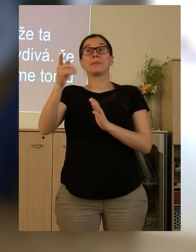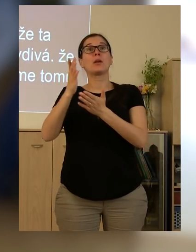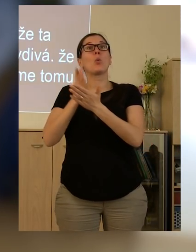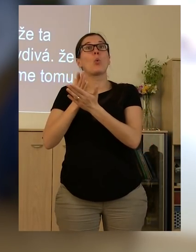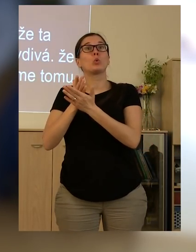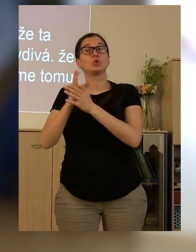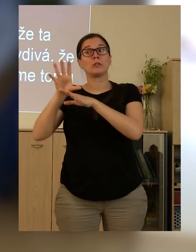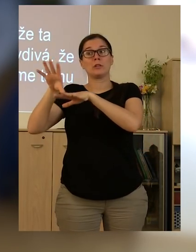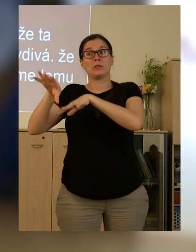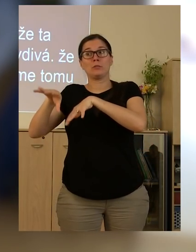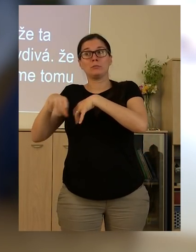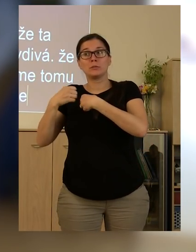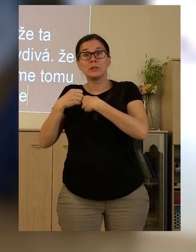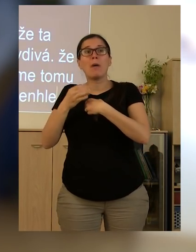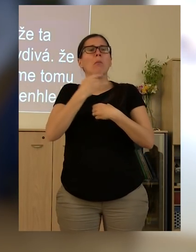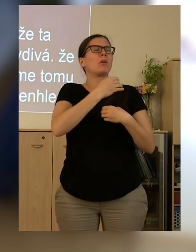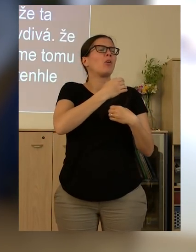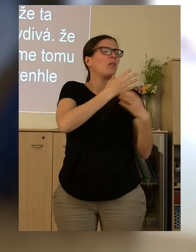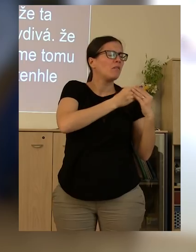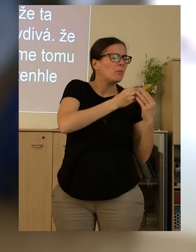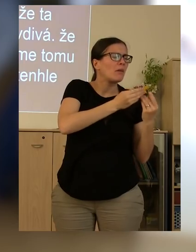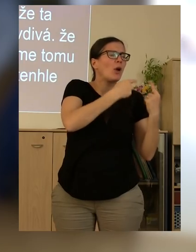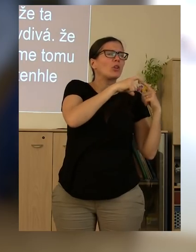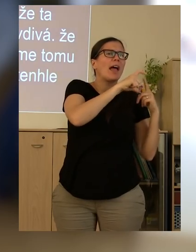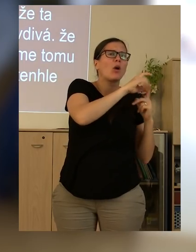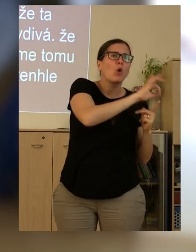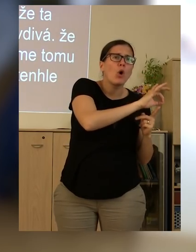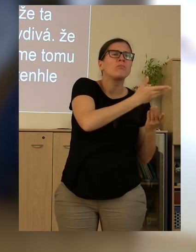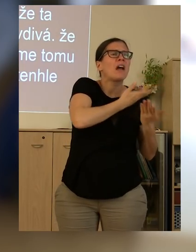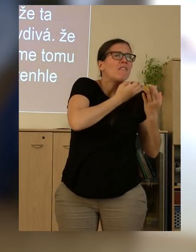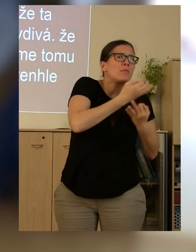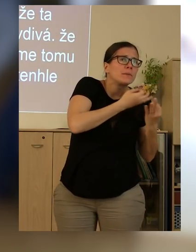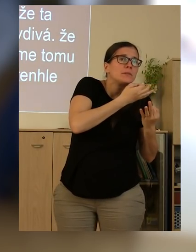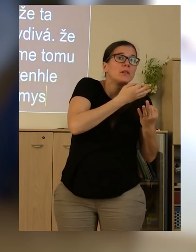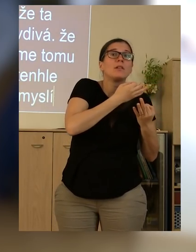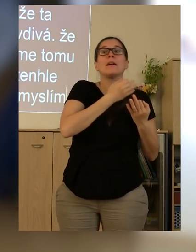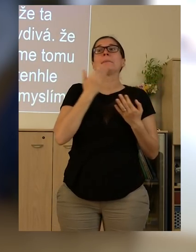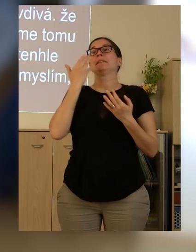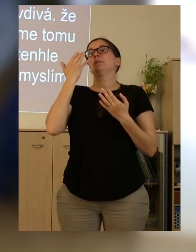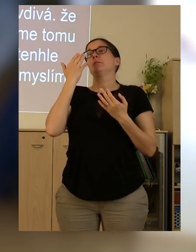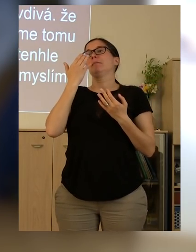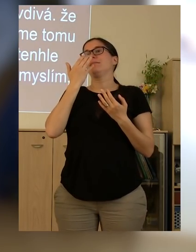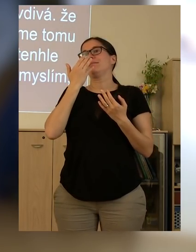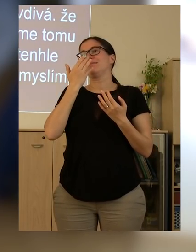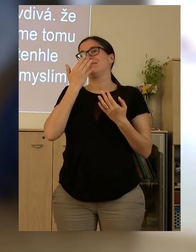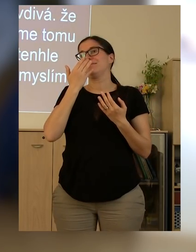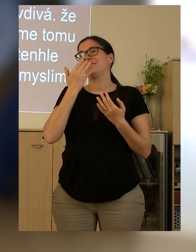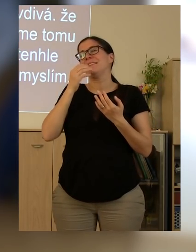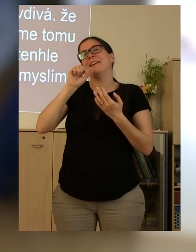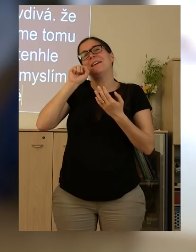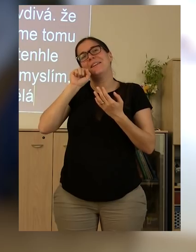že tadyhle jste ten hlas, nebo dokonce já si myslím, že to člověk ani tak nedělá, jo? Že ten hlas mu od začátku připadá jako